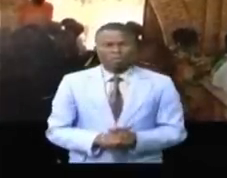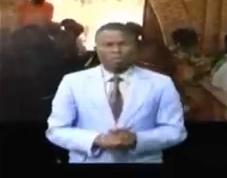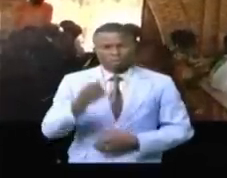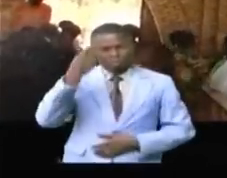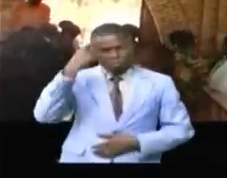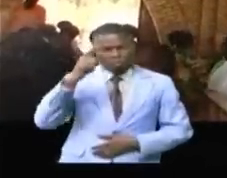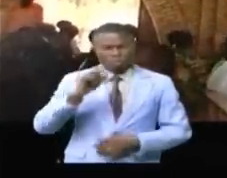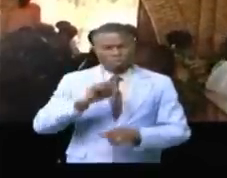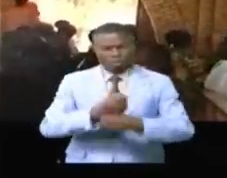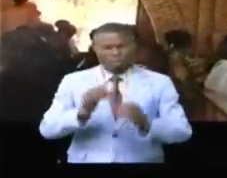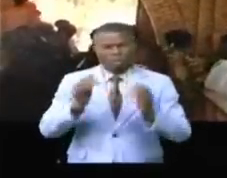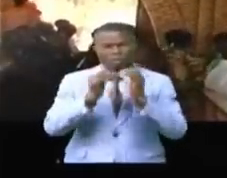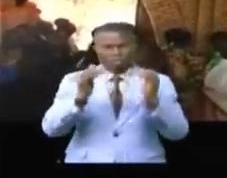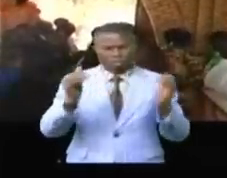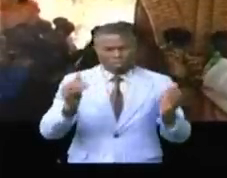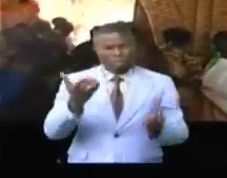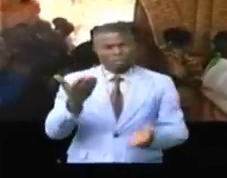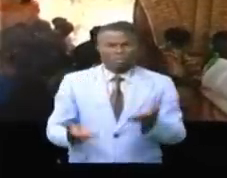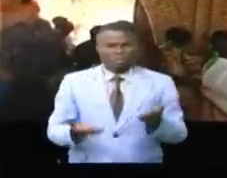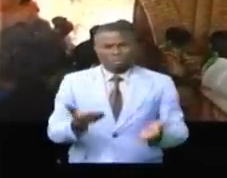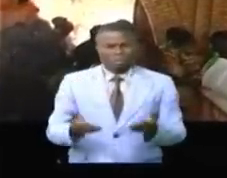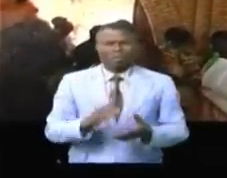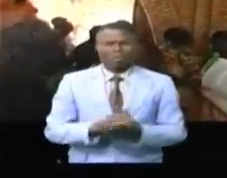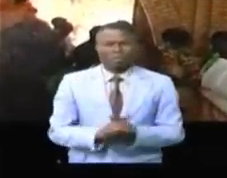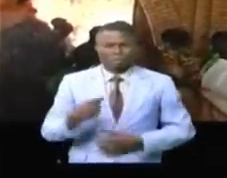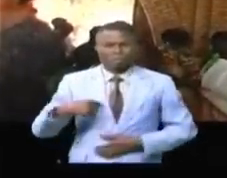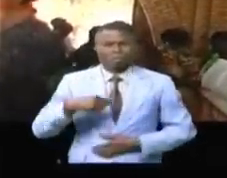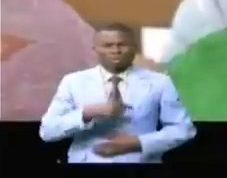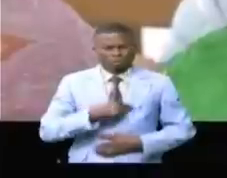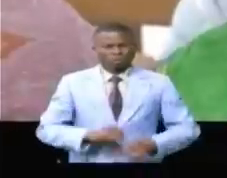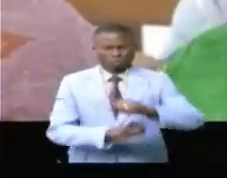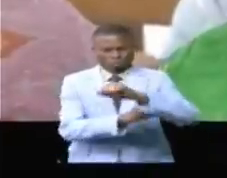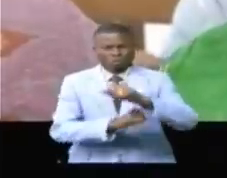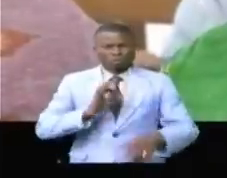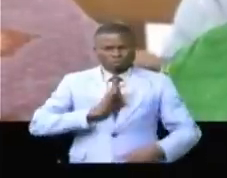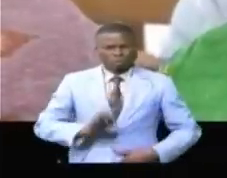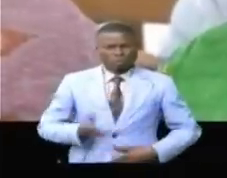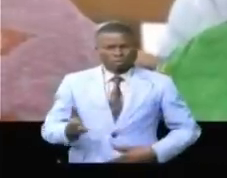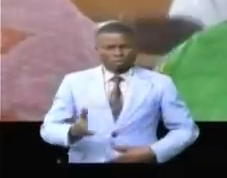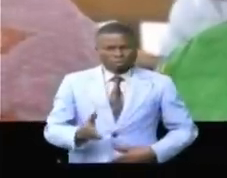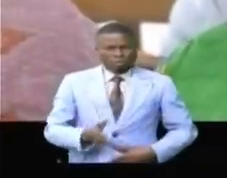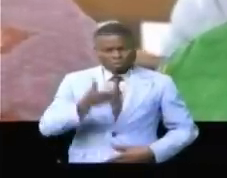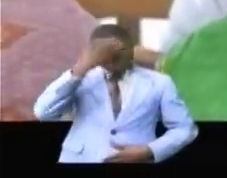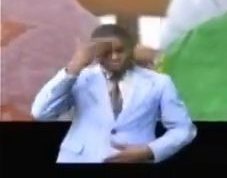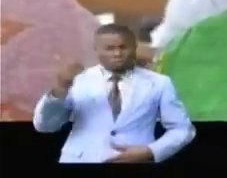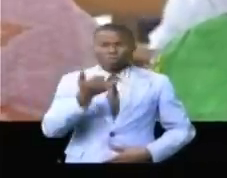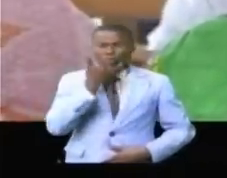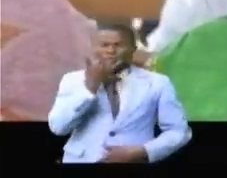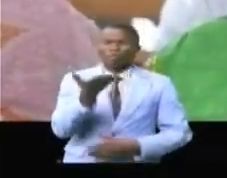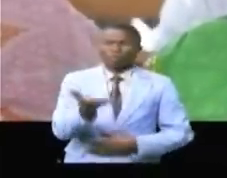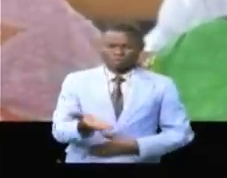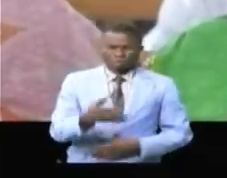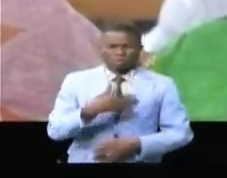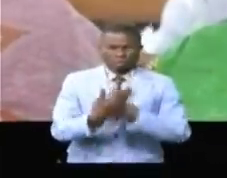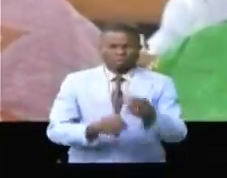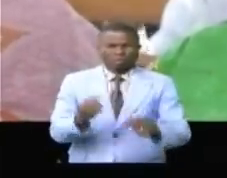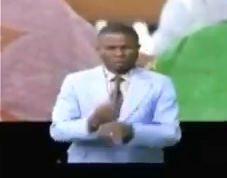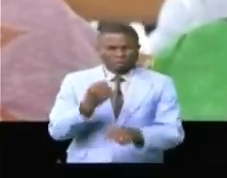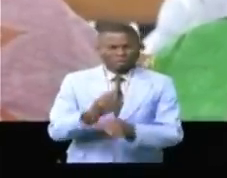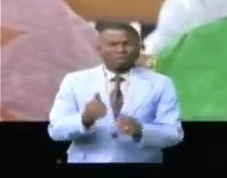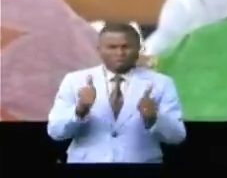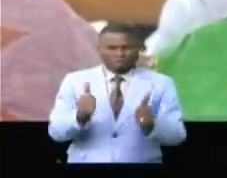pour instaurer la paix. Je crois que nous allons l'accompagner. Mon père Zanga Kamabungate, à Saragipe